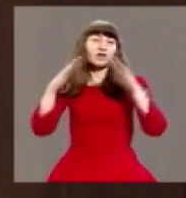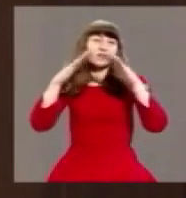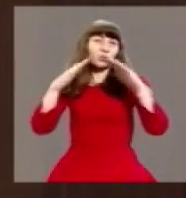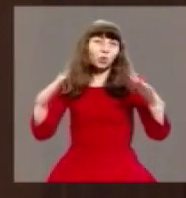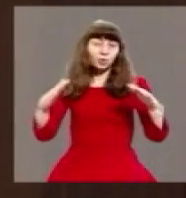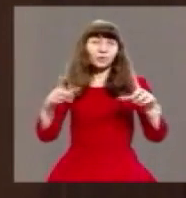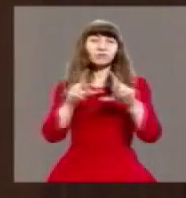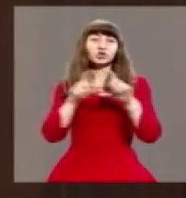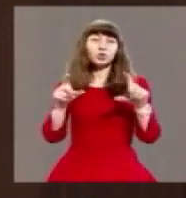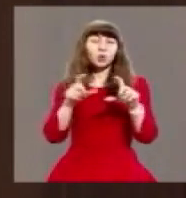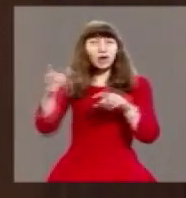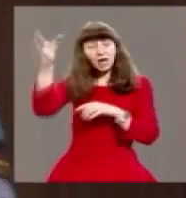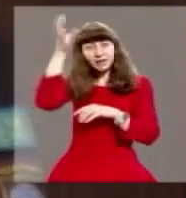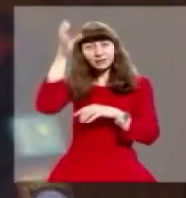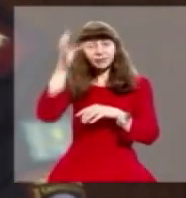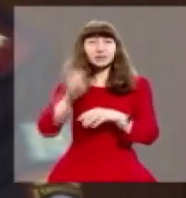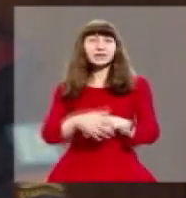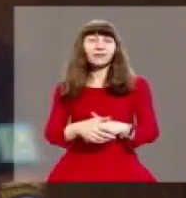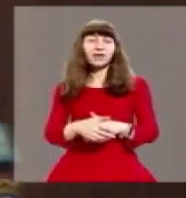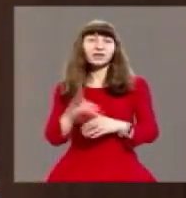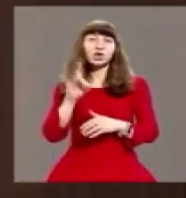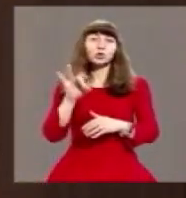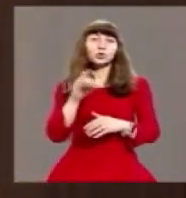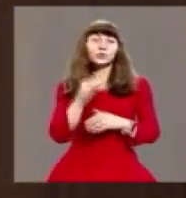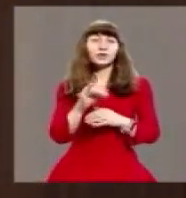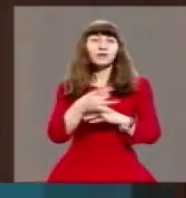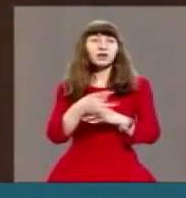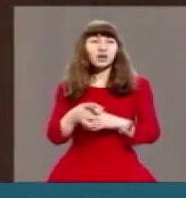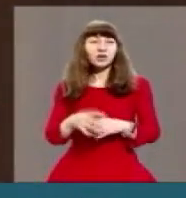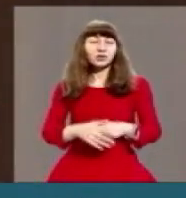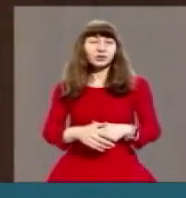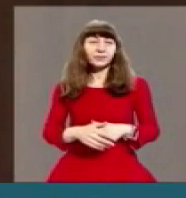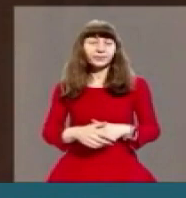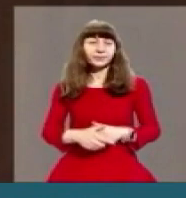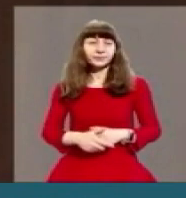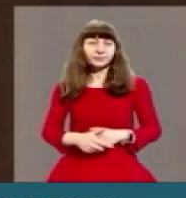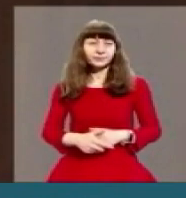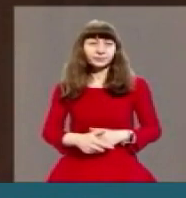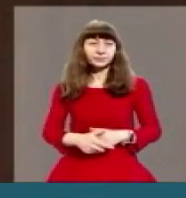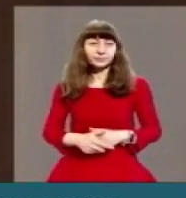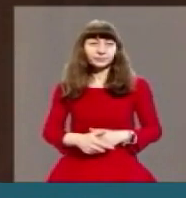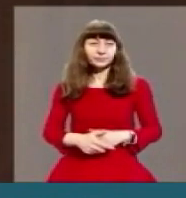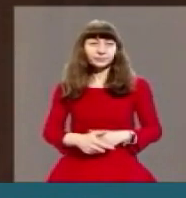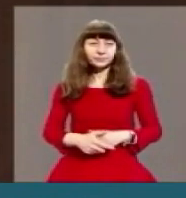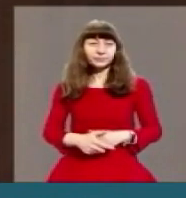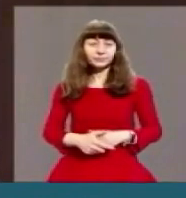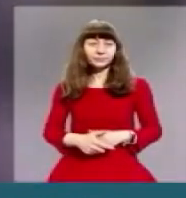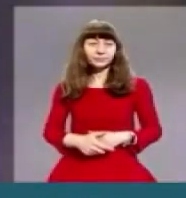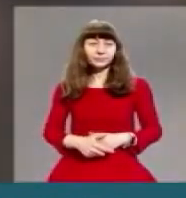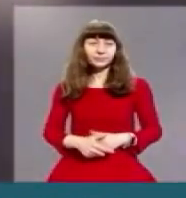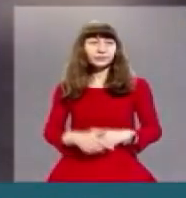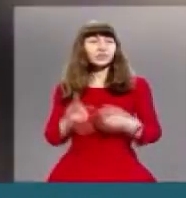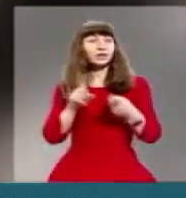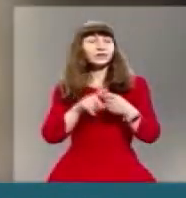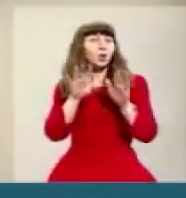Улиндинской основной школы, отдела образования Новоузумского района. 31 жертв пострадавших. Данная чрезвычайная ситуация также не зарегистрирована.